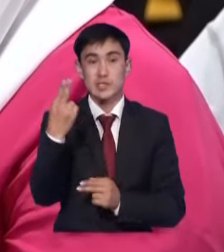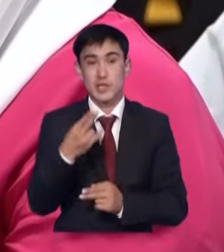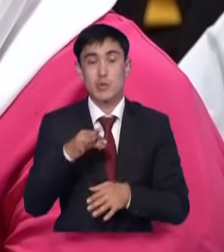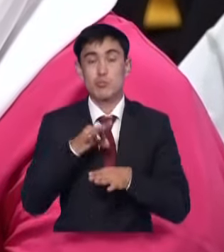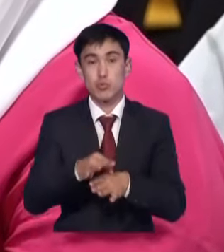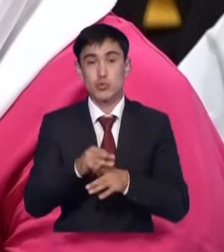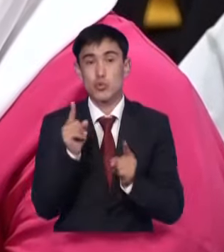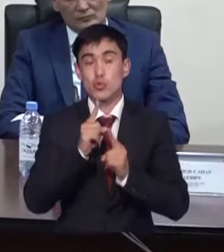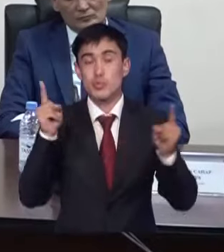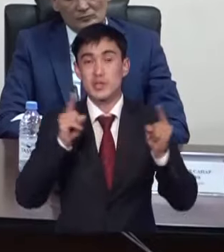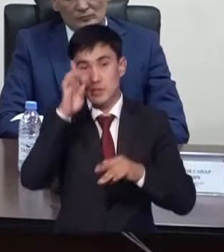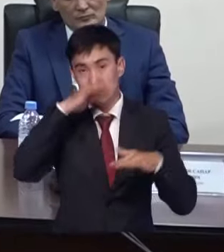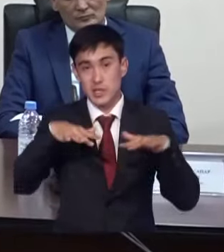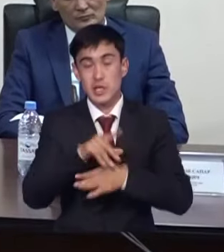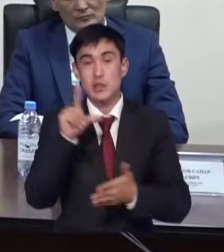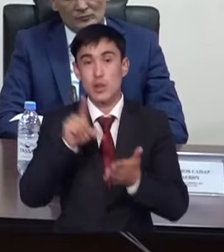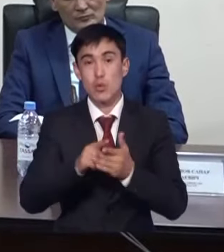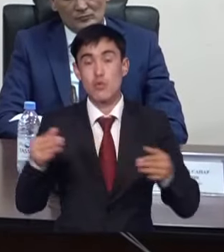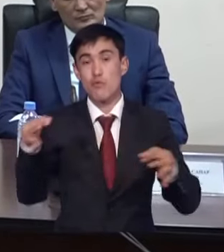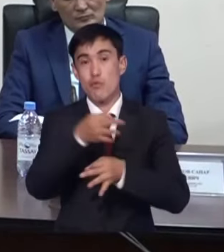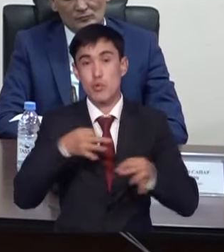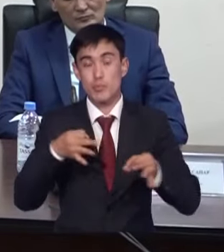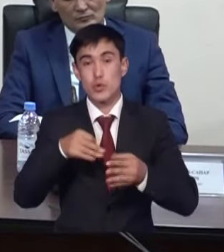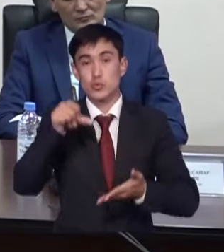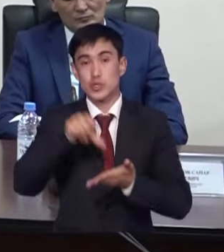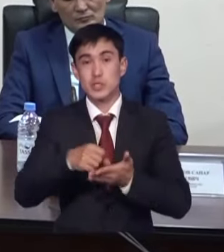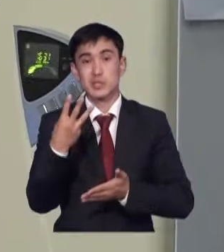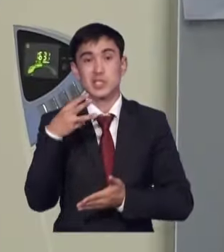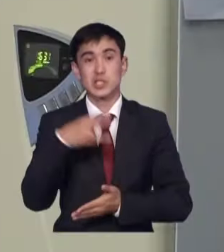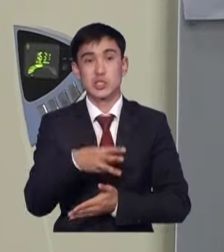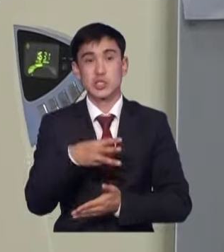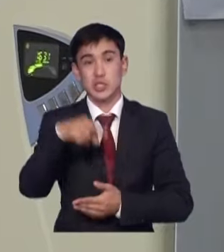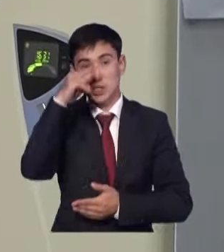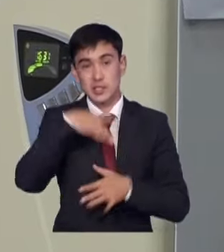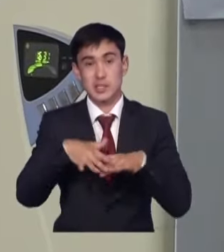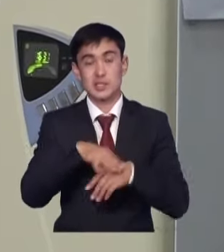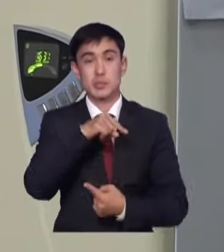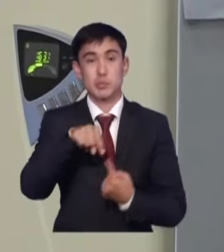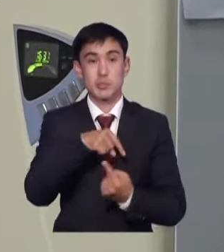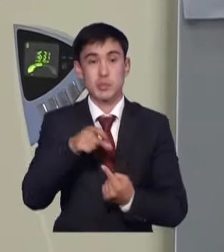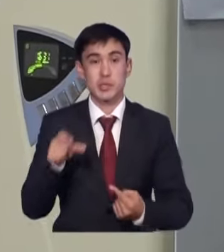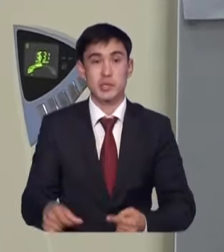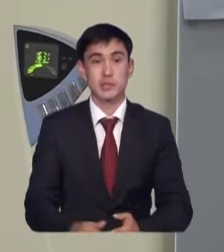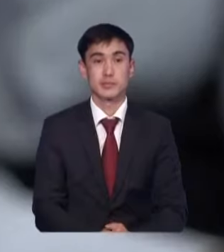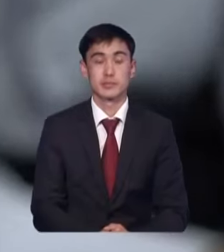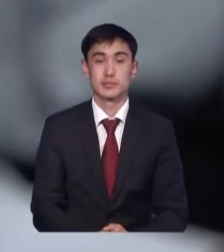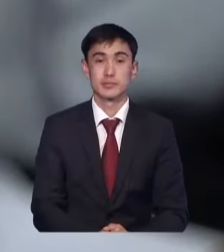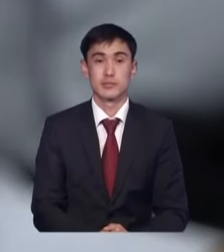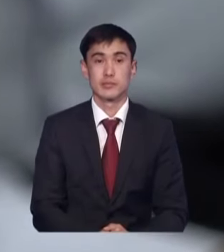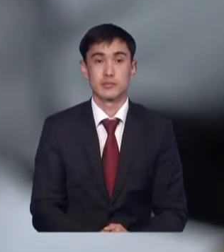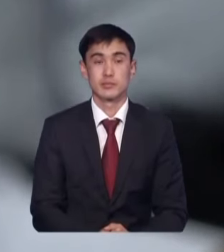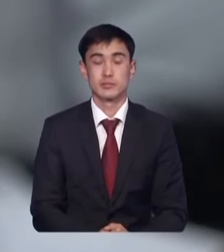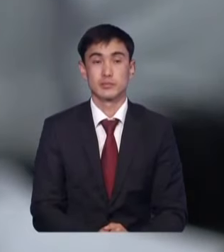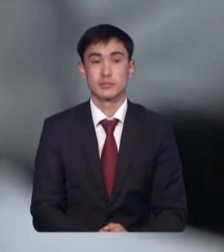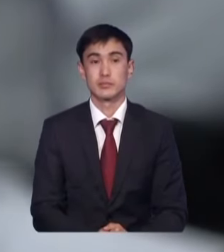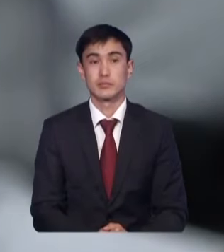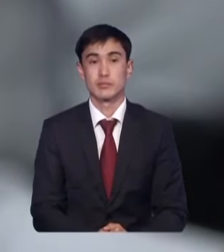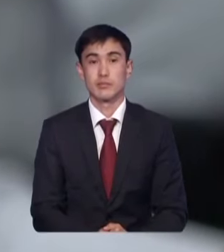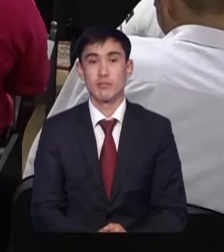состоится крупнейший в стране налоговый форум с участием 3000 казахстанских предпринимателей. Гульназ Мустафа, Абзал